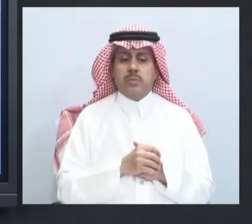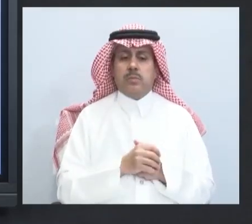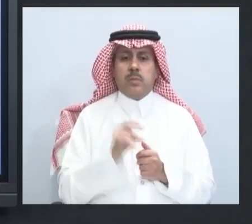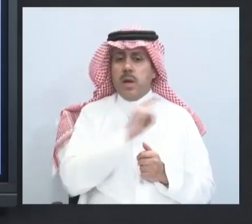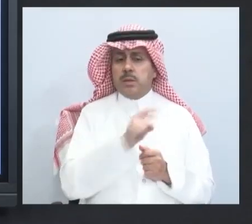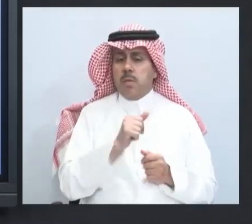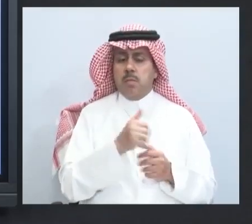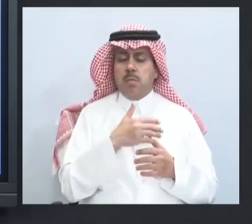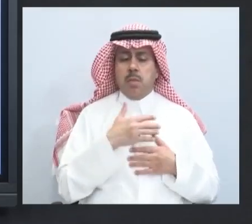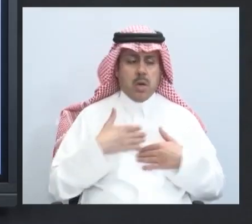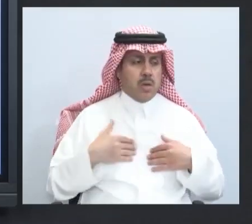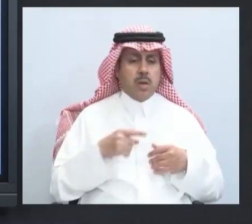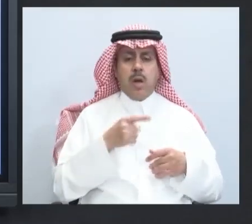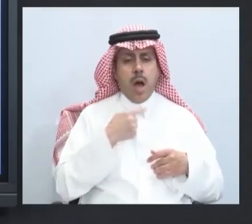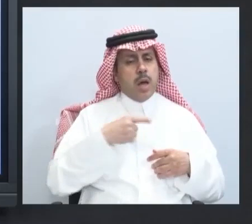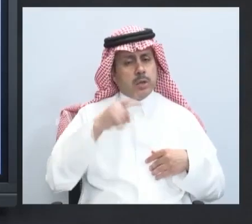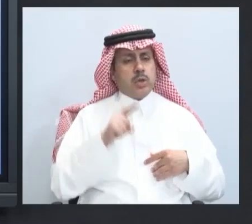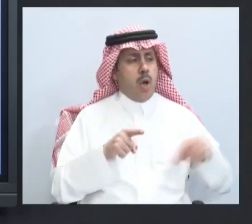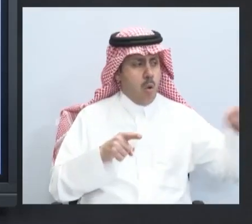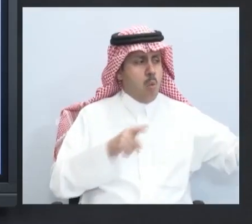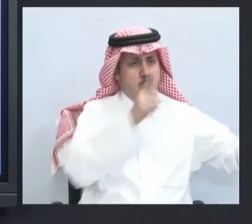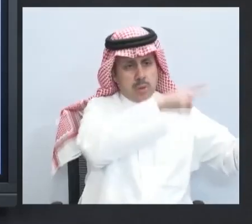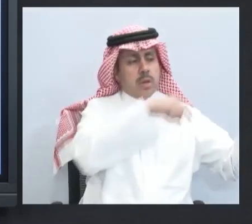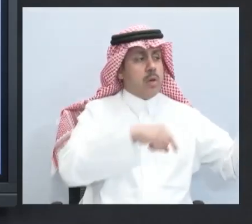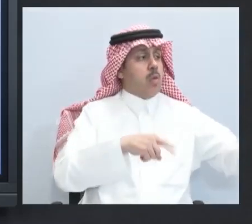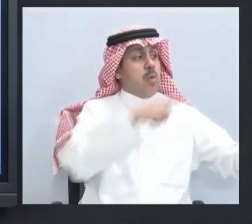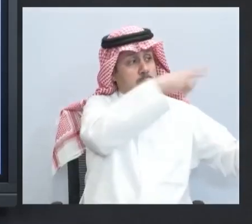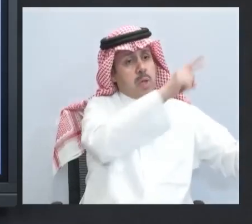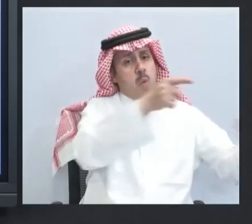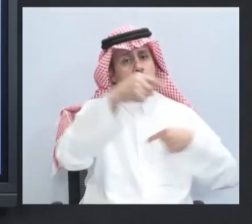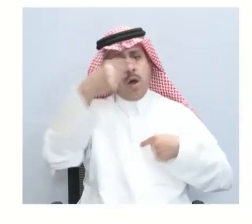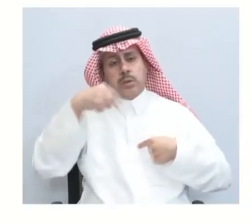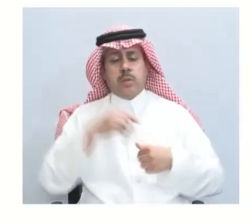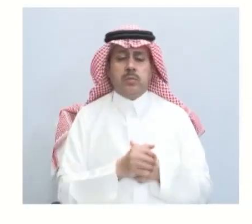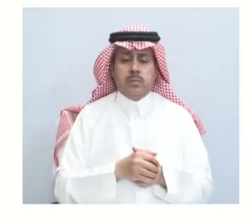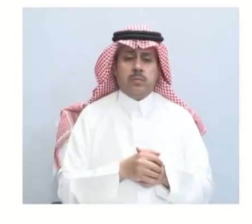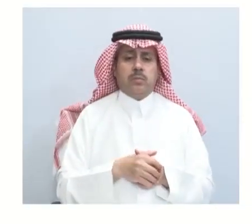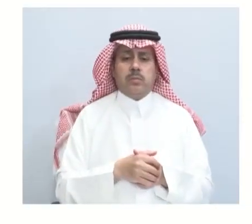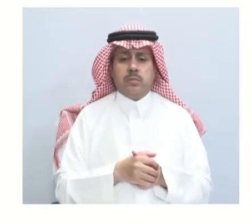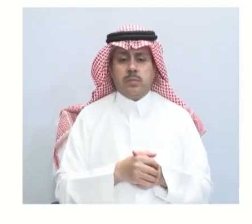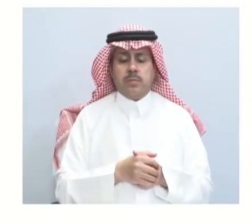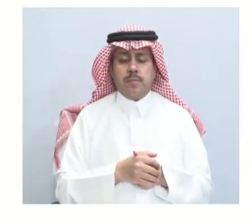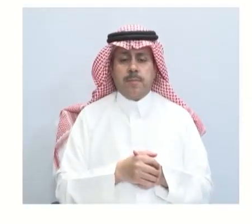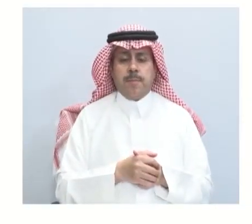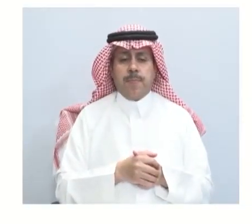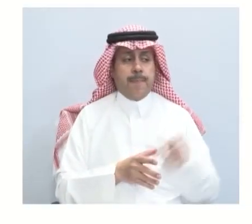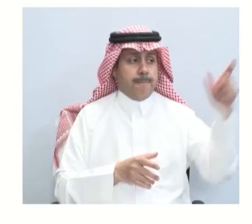الرضا براي الاخر وهنا يحصل التباغض والتدابر وكل يعتز برايه